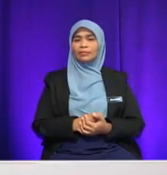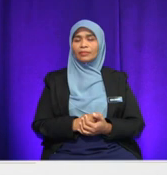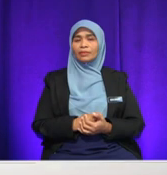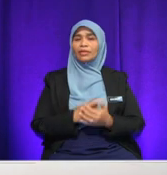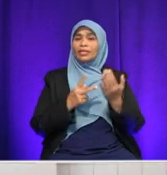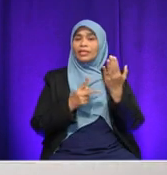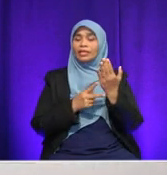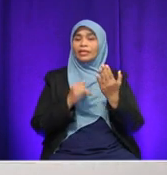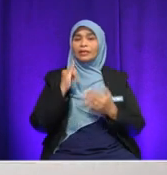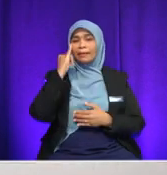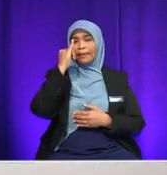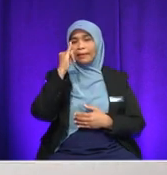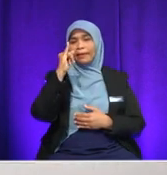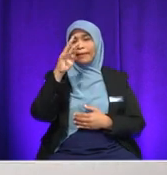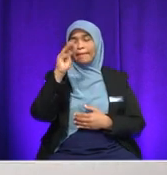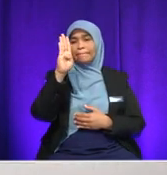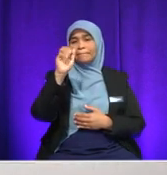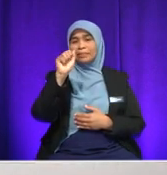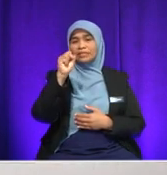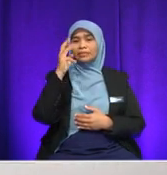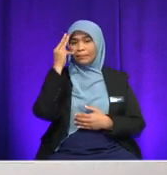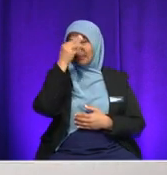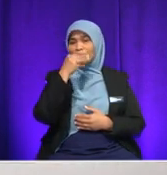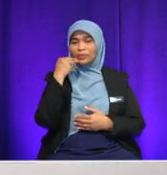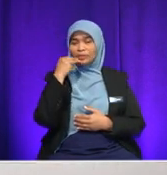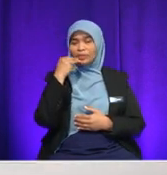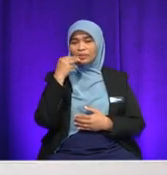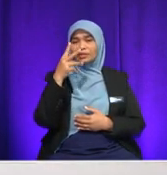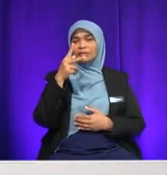Teknik imbas muka cikgu. Kerana pengarah